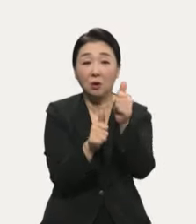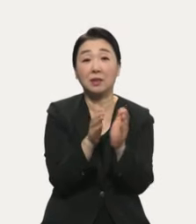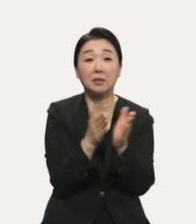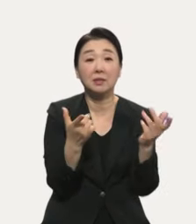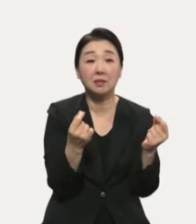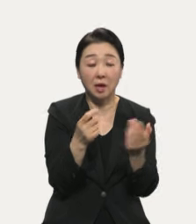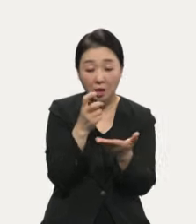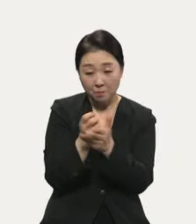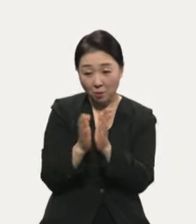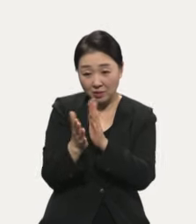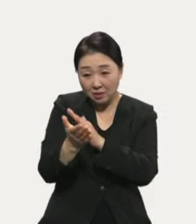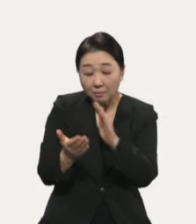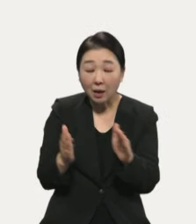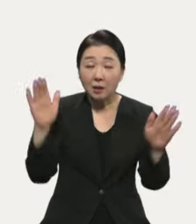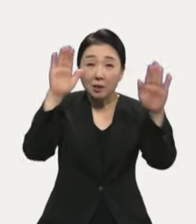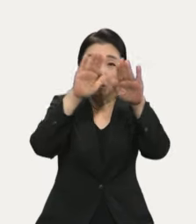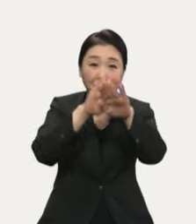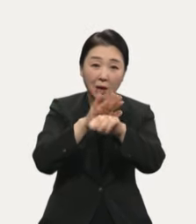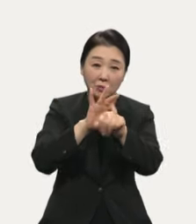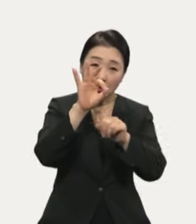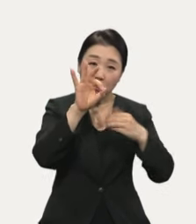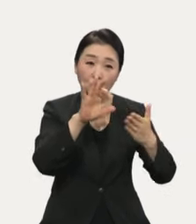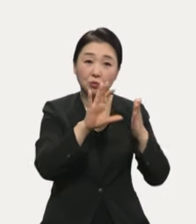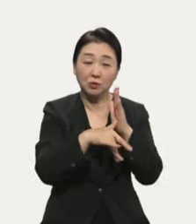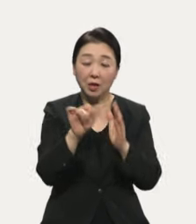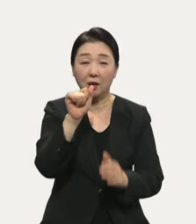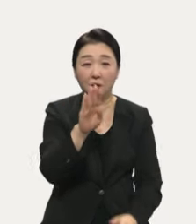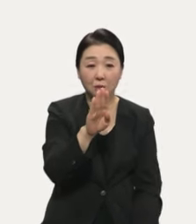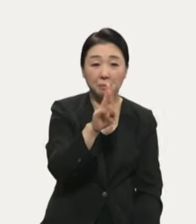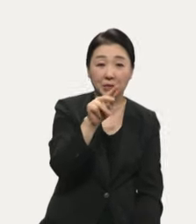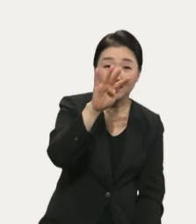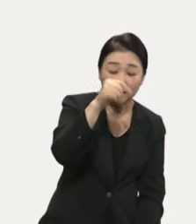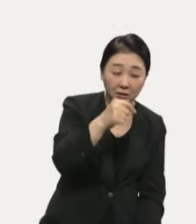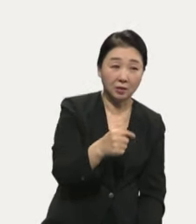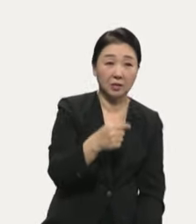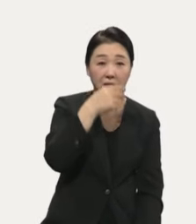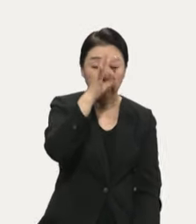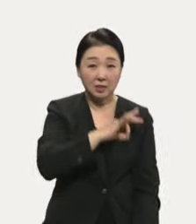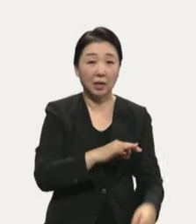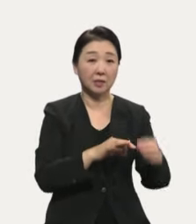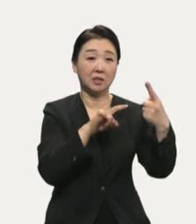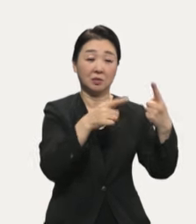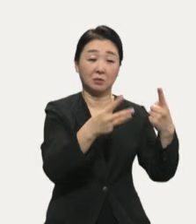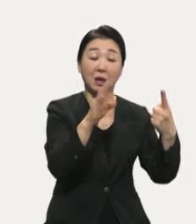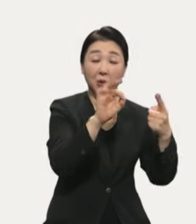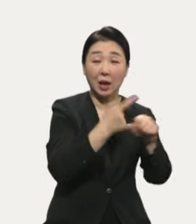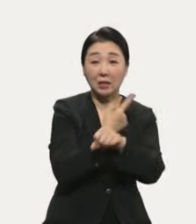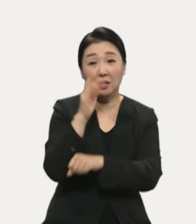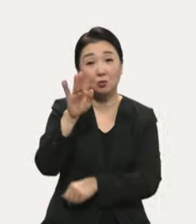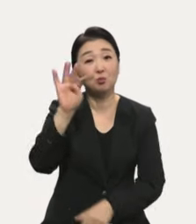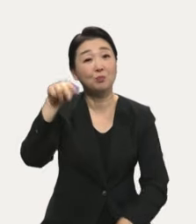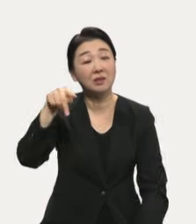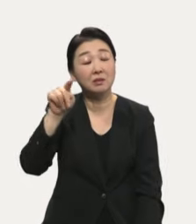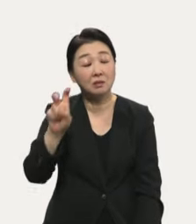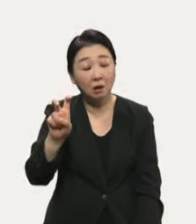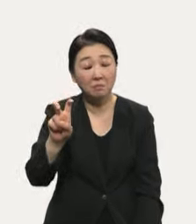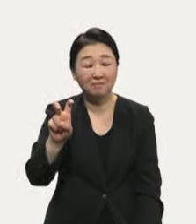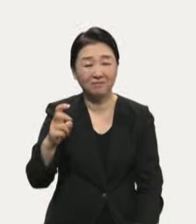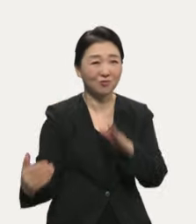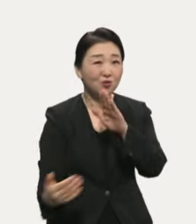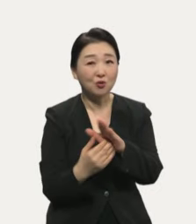당일 밤 10시 9분, 업비트가 1.3% 이자율을 공지했습니다. 1시간 후 빗썸이 업계